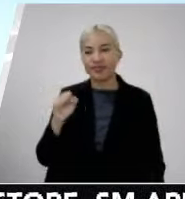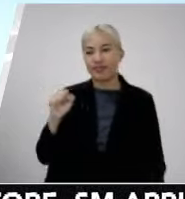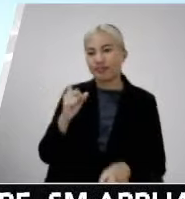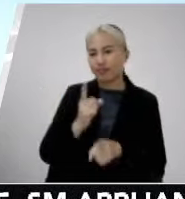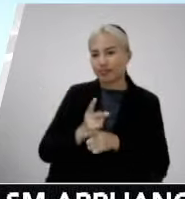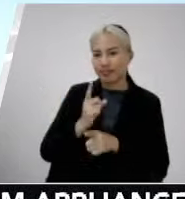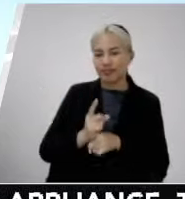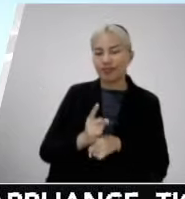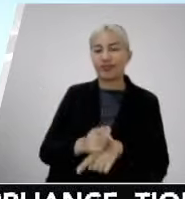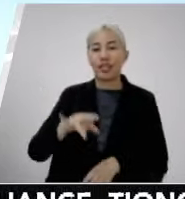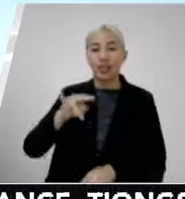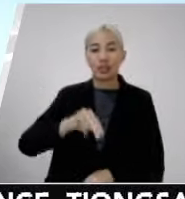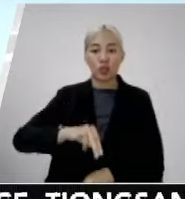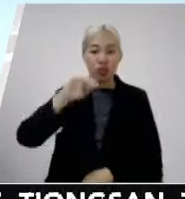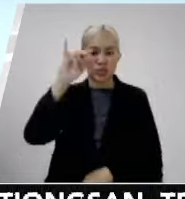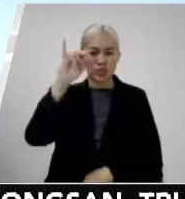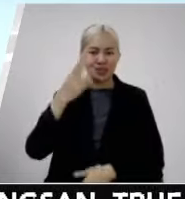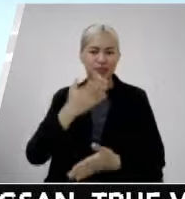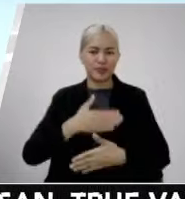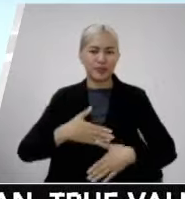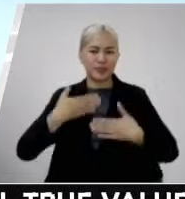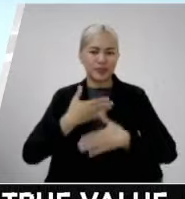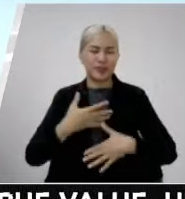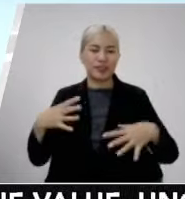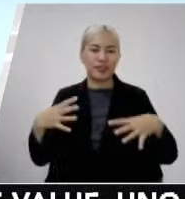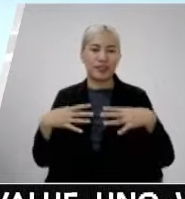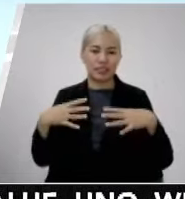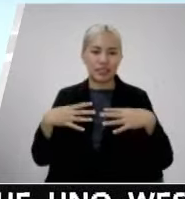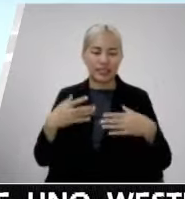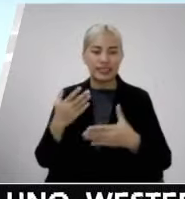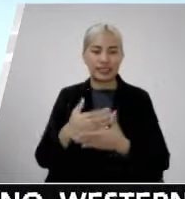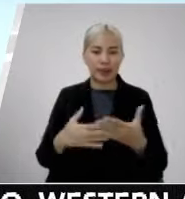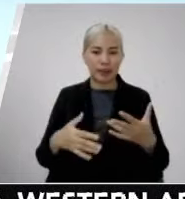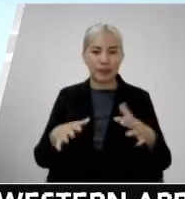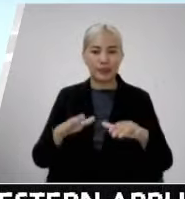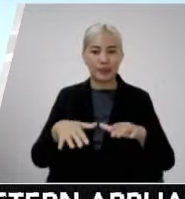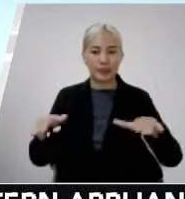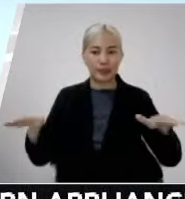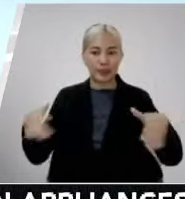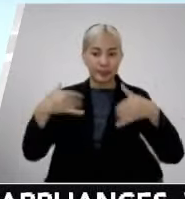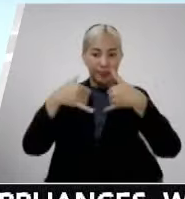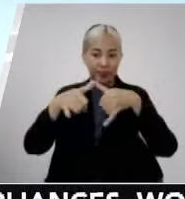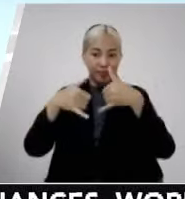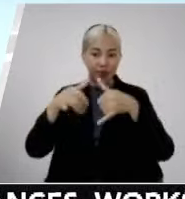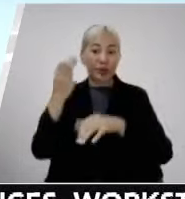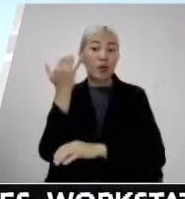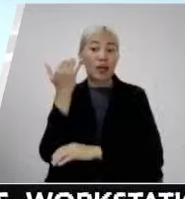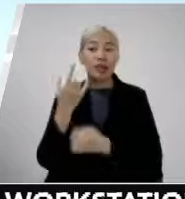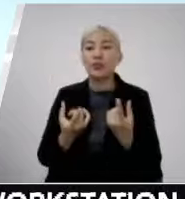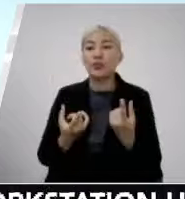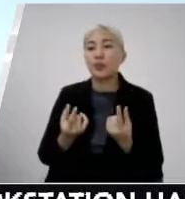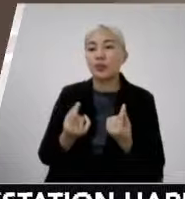na, enjoy sa bakasyon ng ilang magkakalaro. Ang kanila kasing paandar, eh patok daw